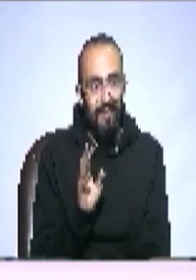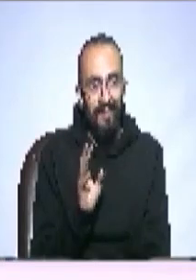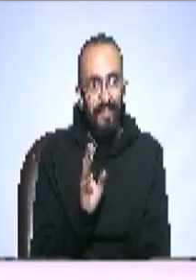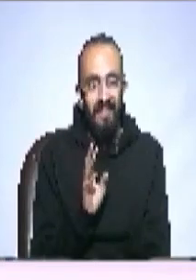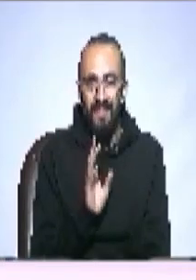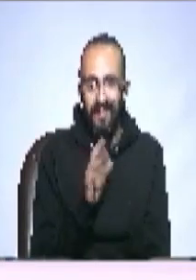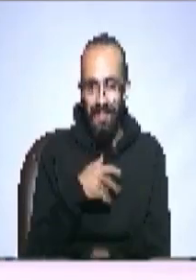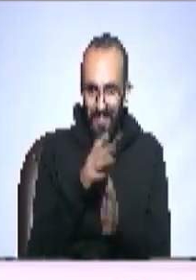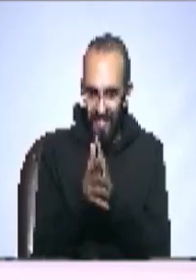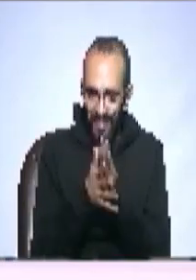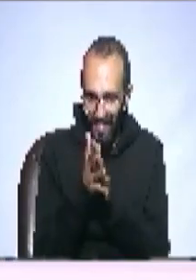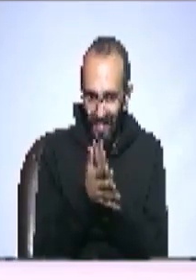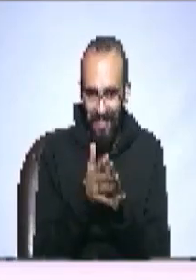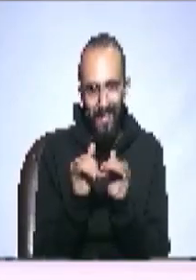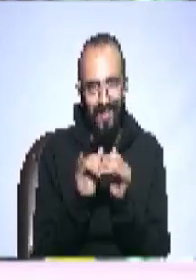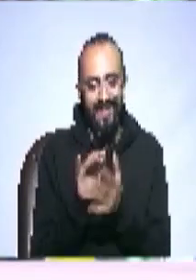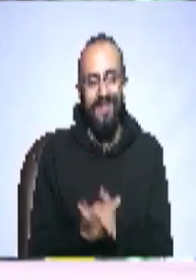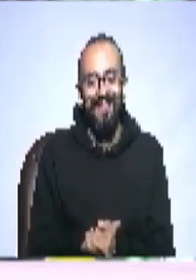الناس.